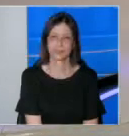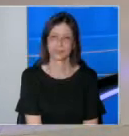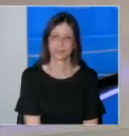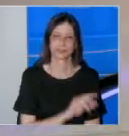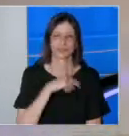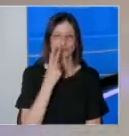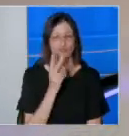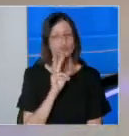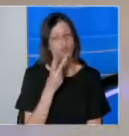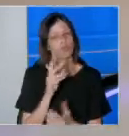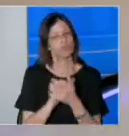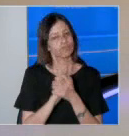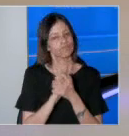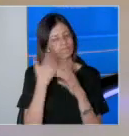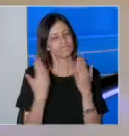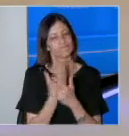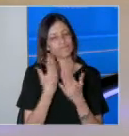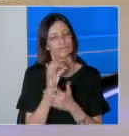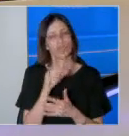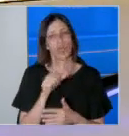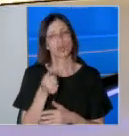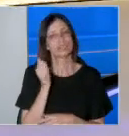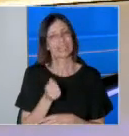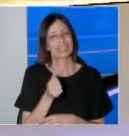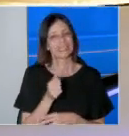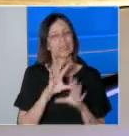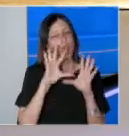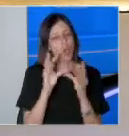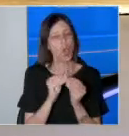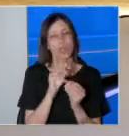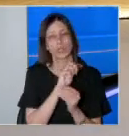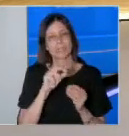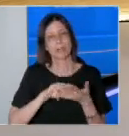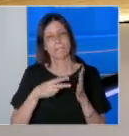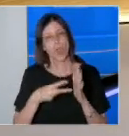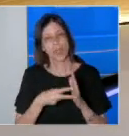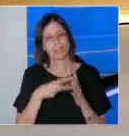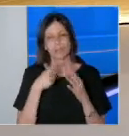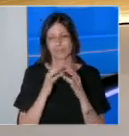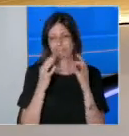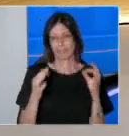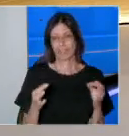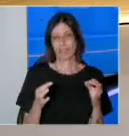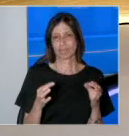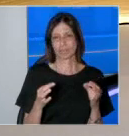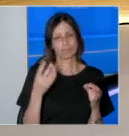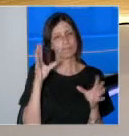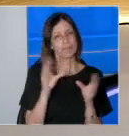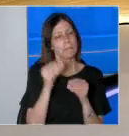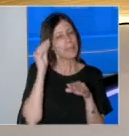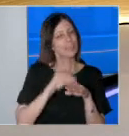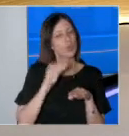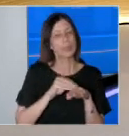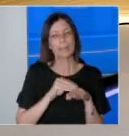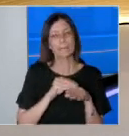שוב שלום לכם, ערב טוב, כנסת, מהדורת החדשות של ערוץ כנסת. אנחנו עם כל העניינים הפוליטיים והנושאים, פותחים את המהדורה שלנו, אתם יודעים, עם העדכונים